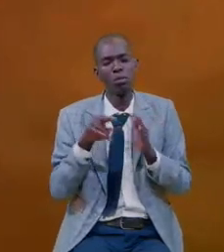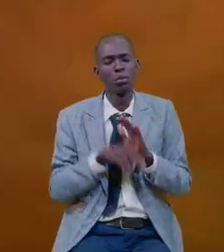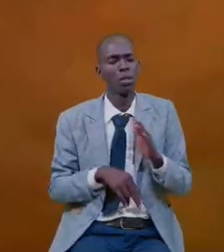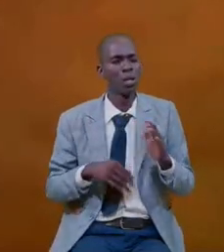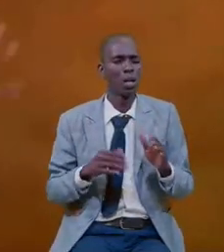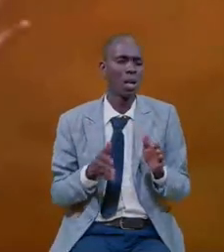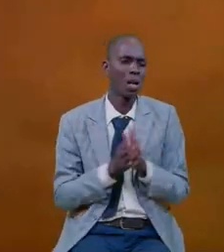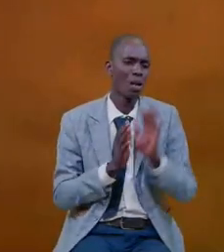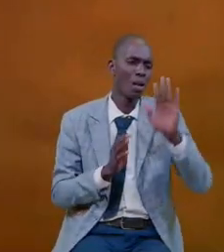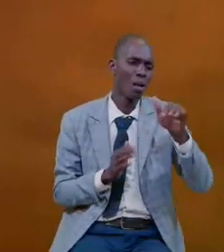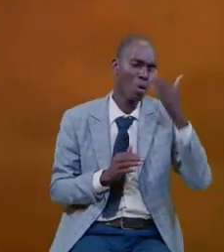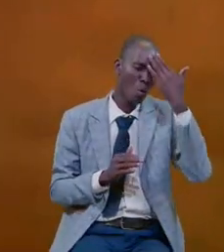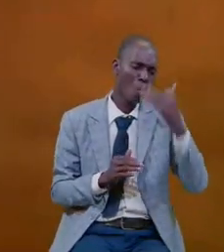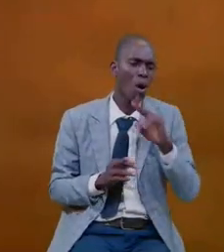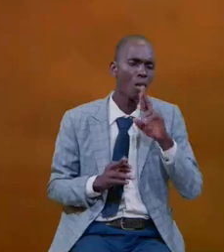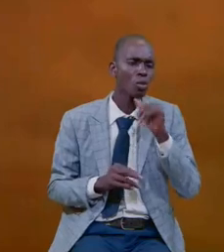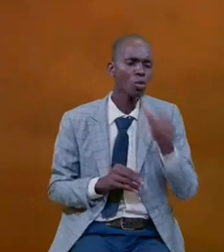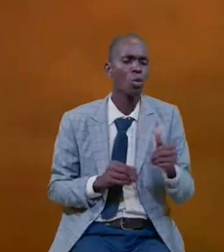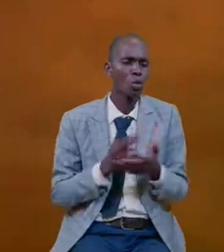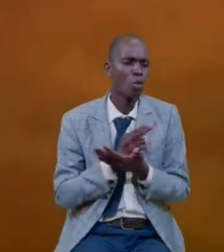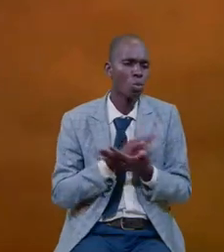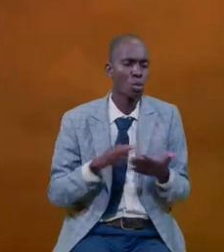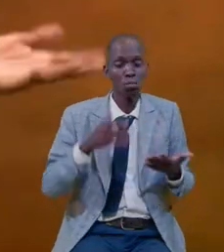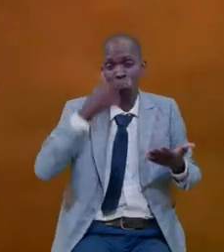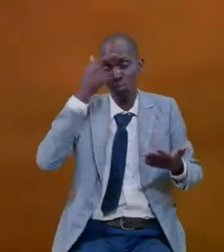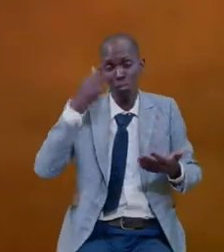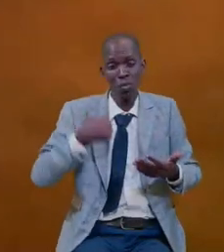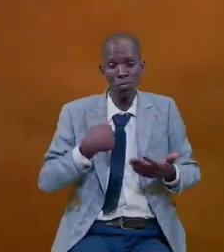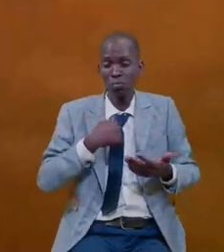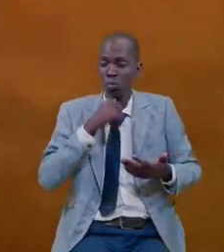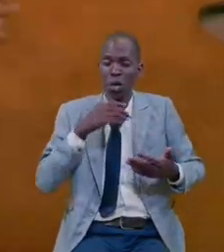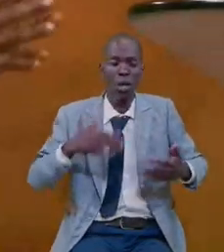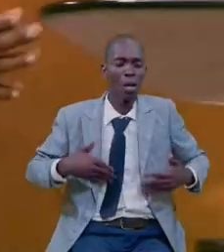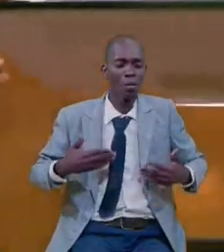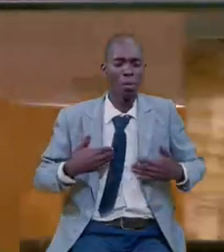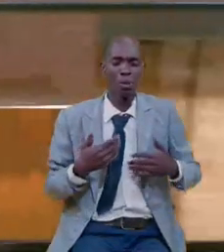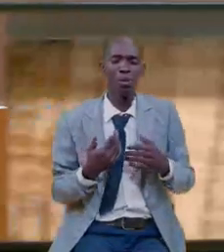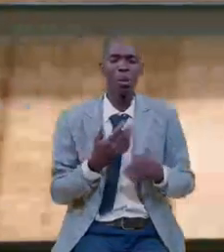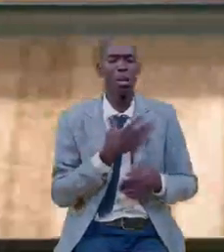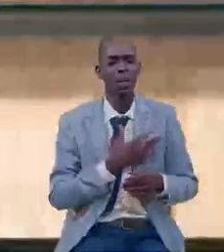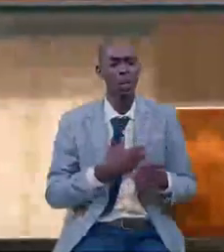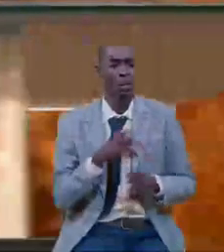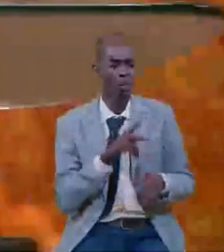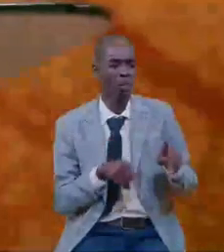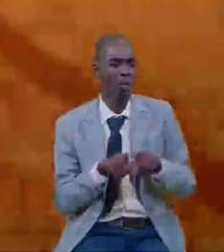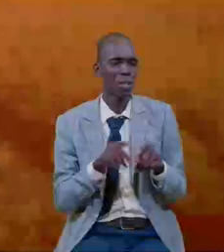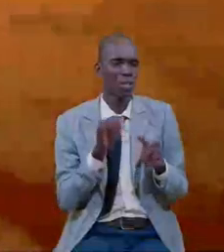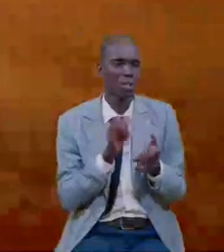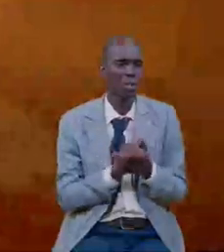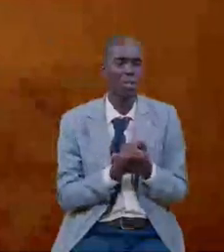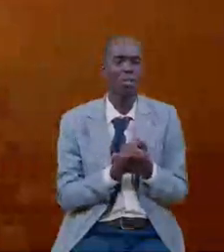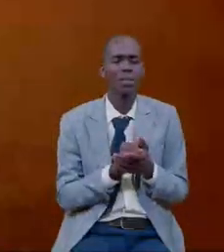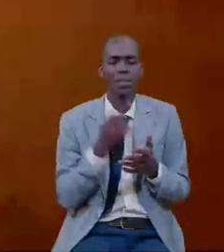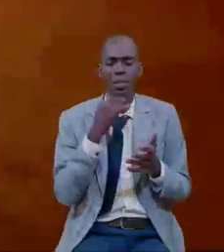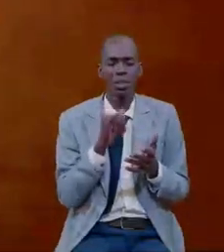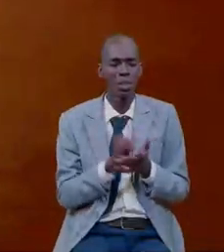saint? Ces gens-là ont abandonné leur première consécration et leur premier engagement. Il dit,